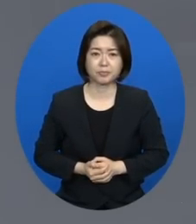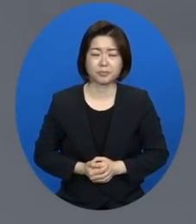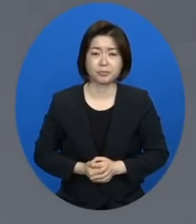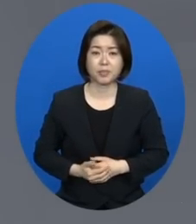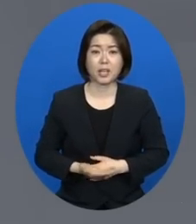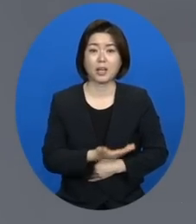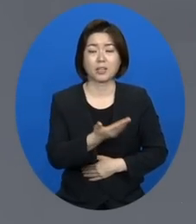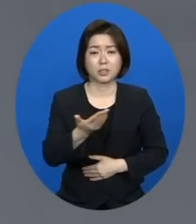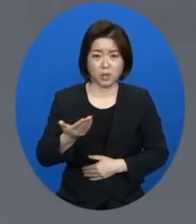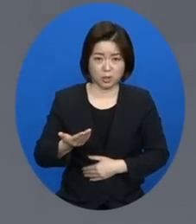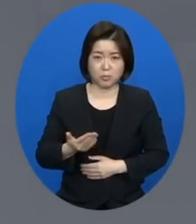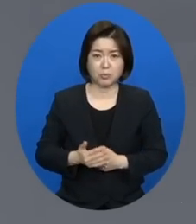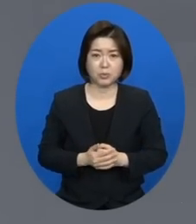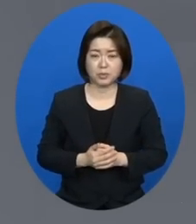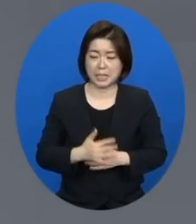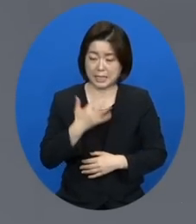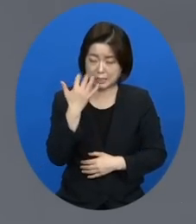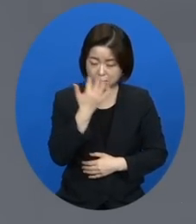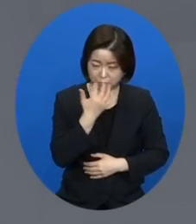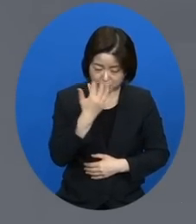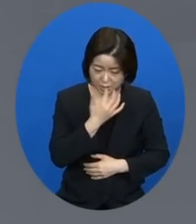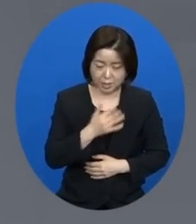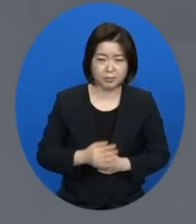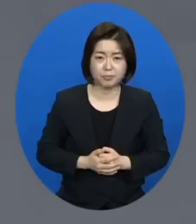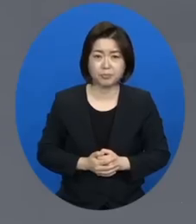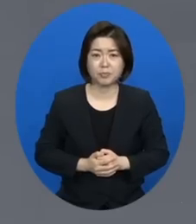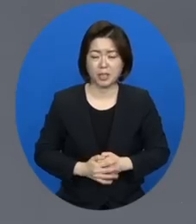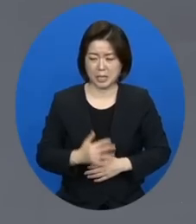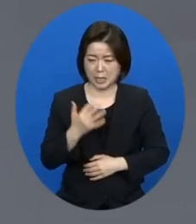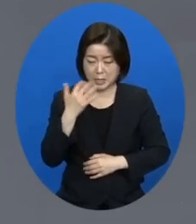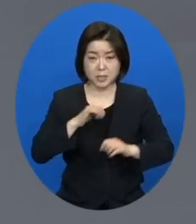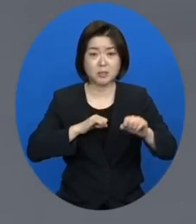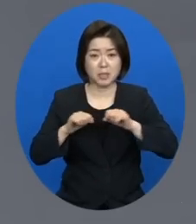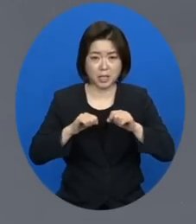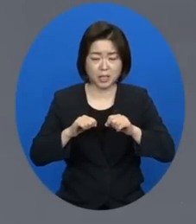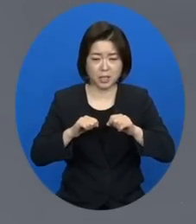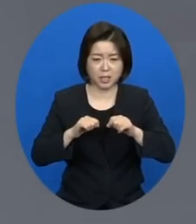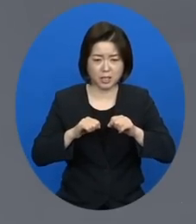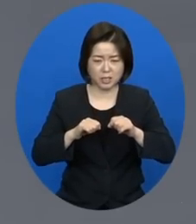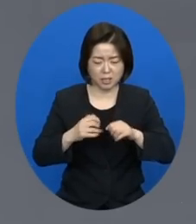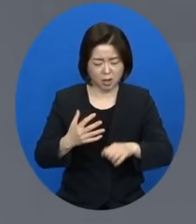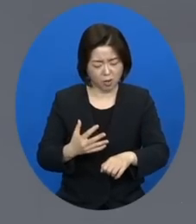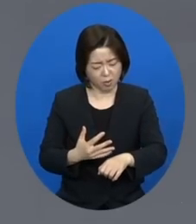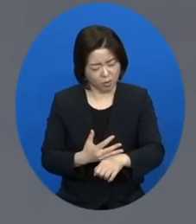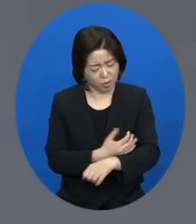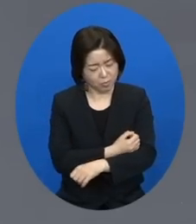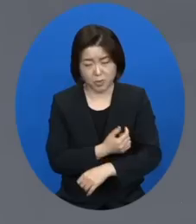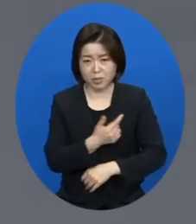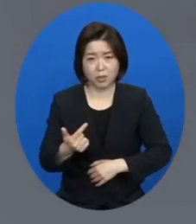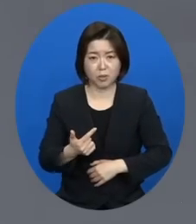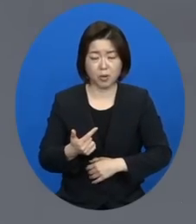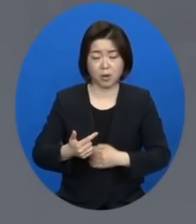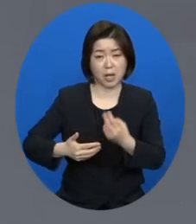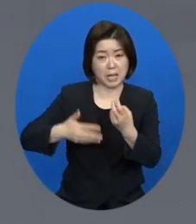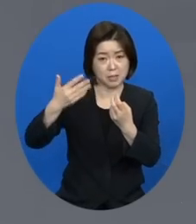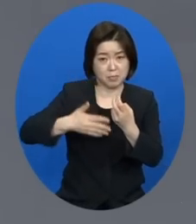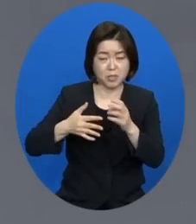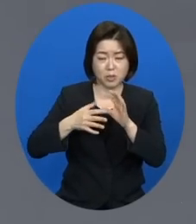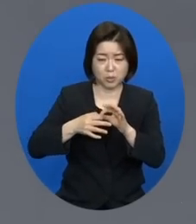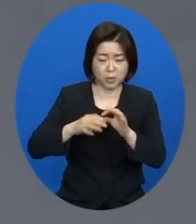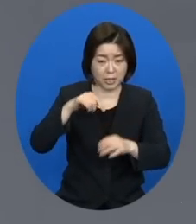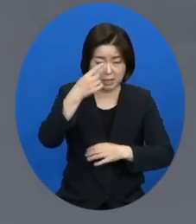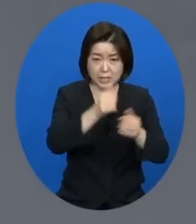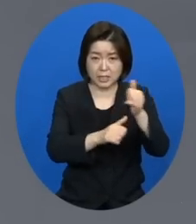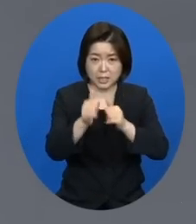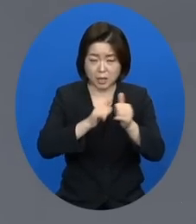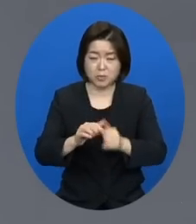여러분, 음란과 이 음행이 이 파도가 엄청나게 미디어를 통해서 우리 다음 세대에게, 아니